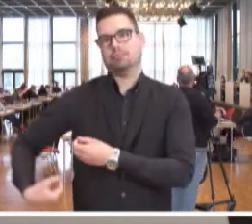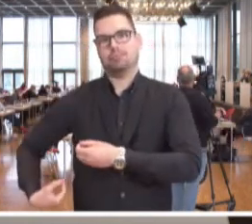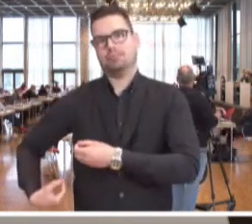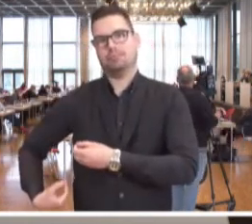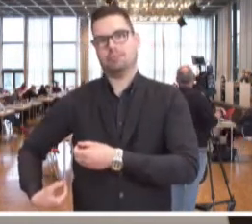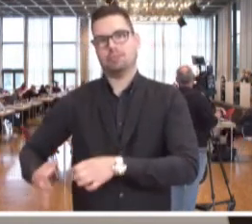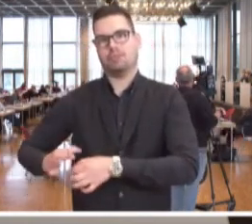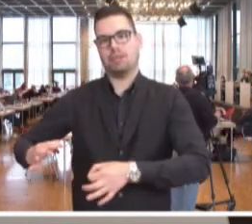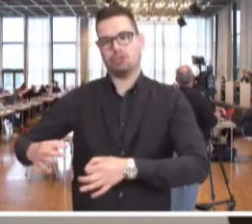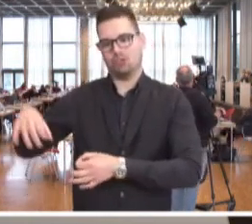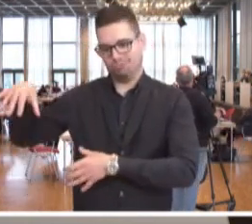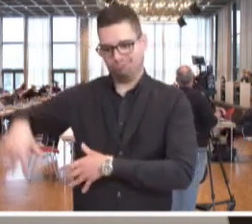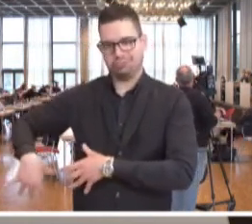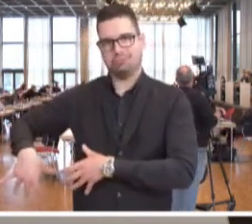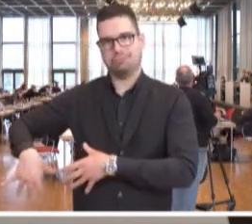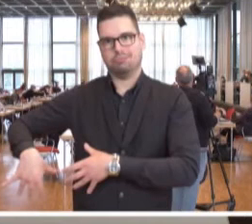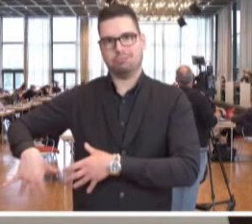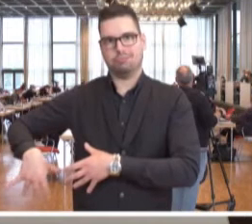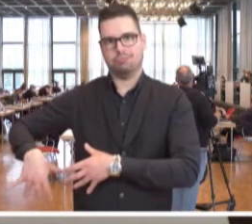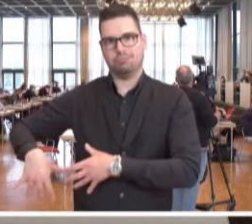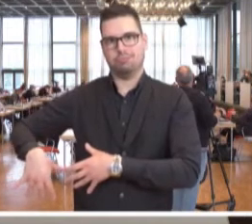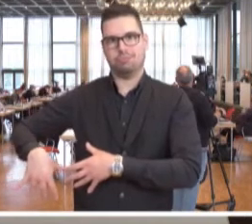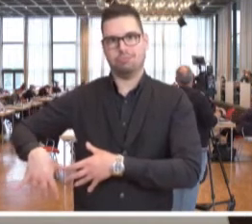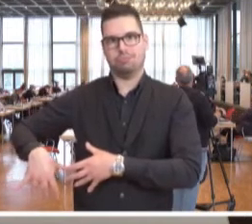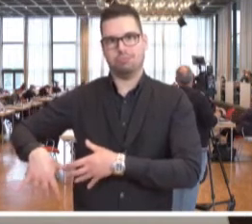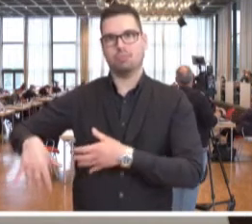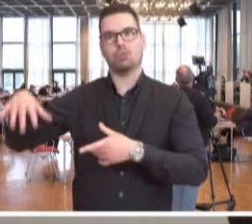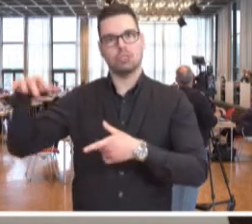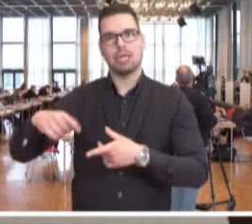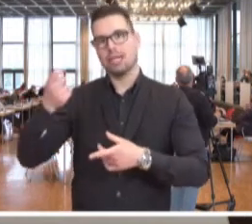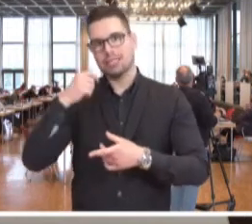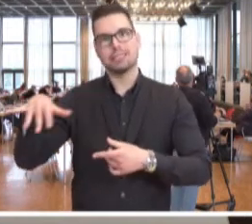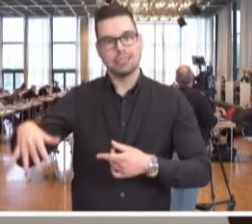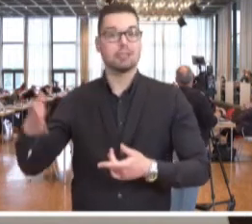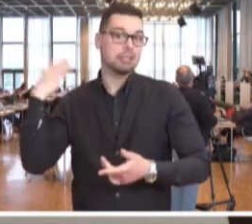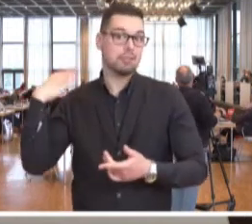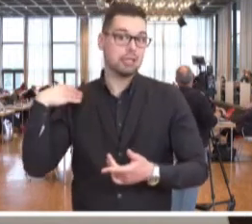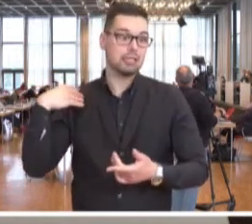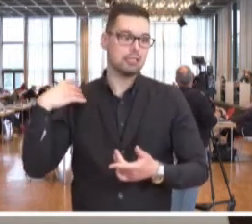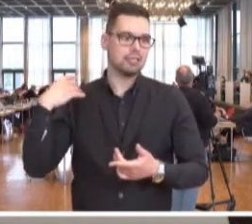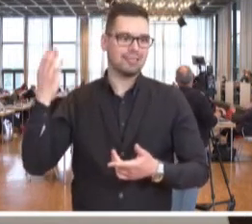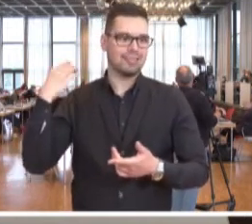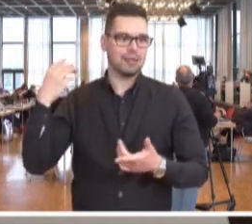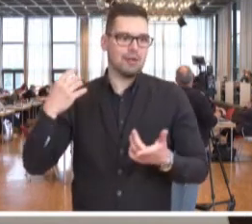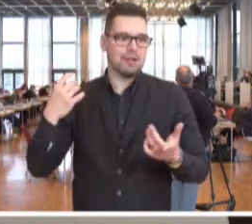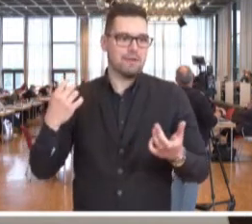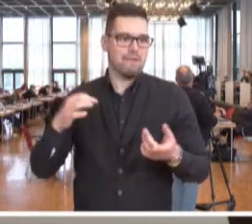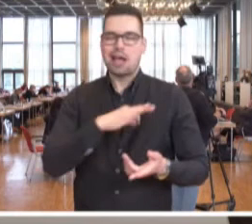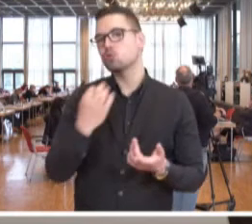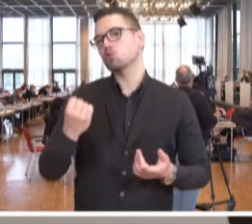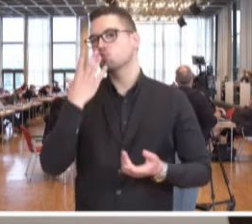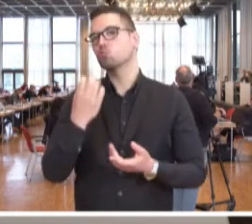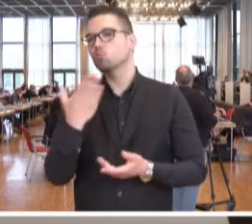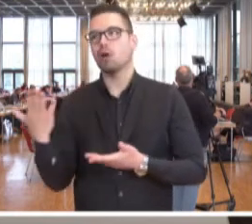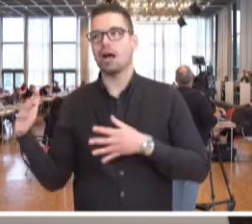In der Kiste befanden sich Austern, in der Flasche war Chablis. So war damals eben die französische Kultur ins Saarland gekommen.